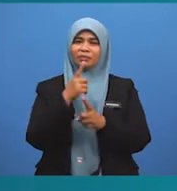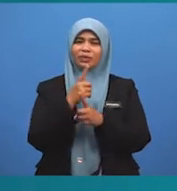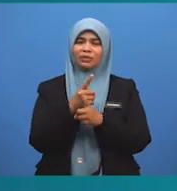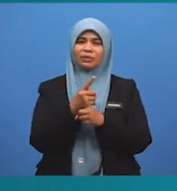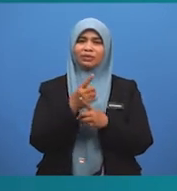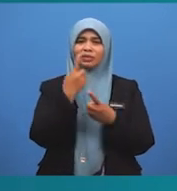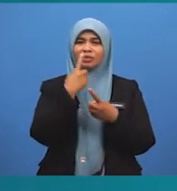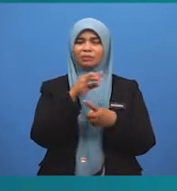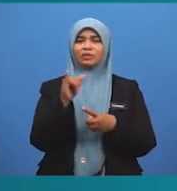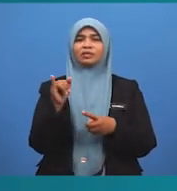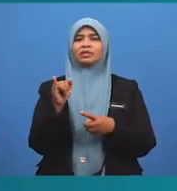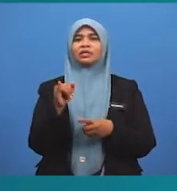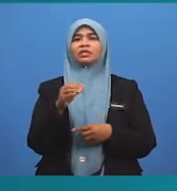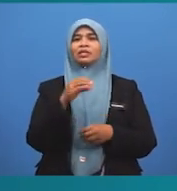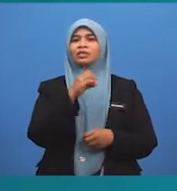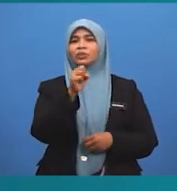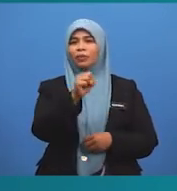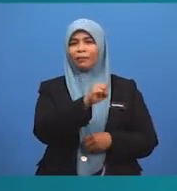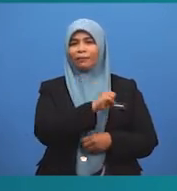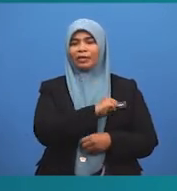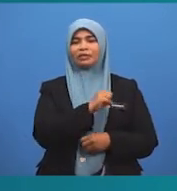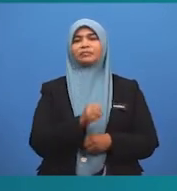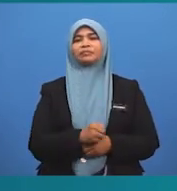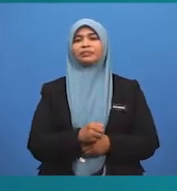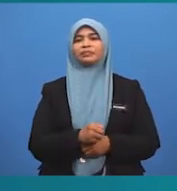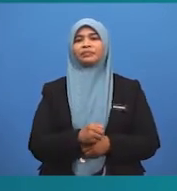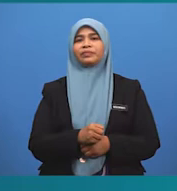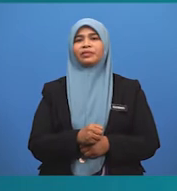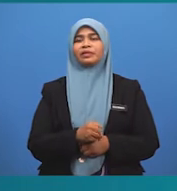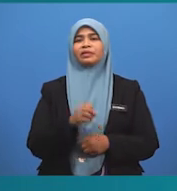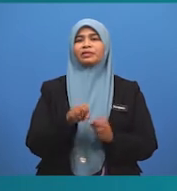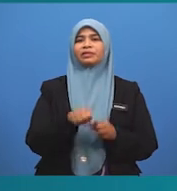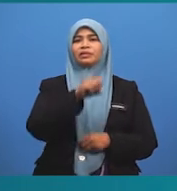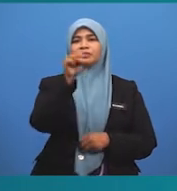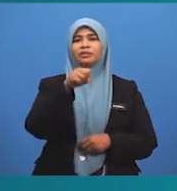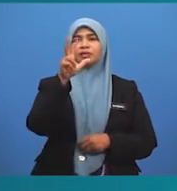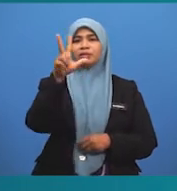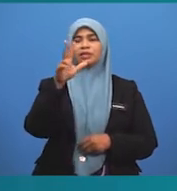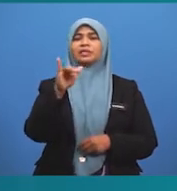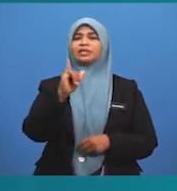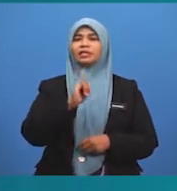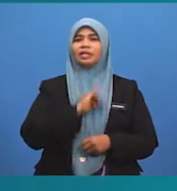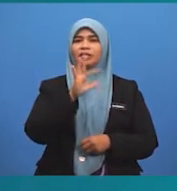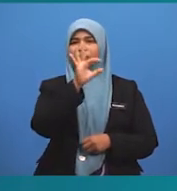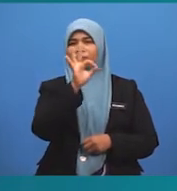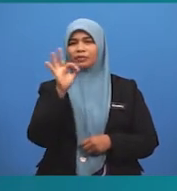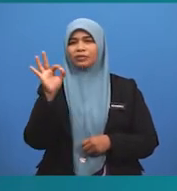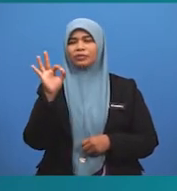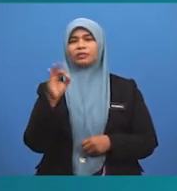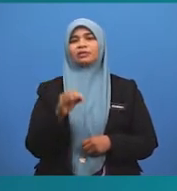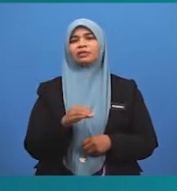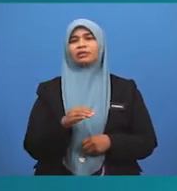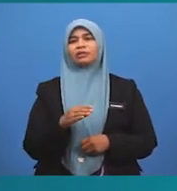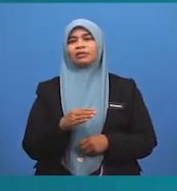betul. Jawapannya sopan. Soalan 3. Saya